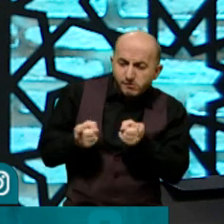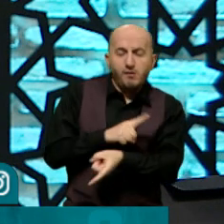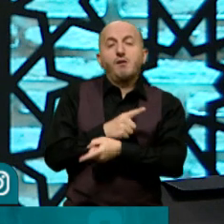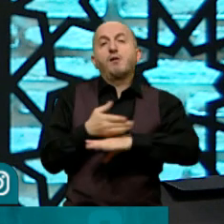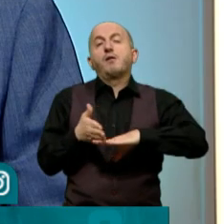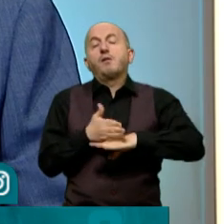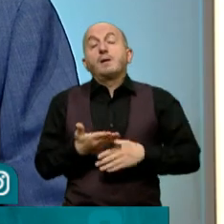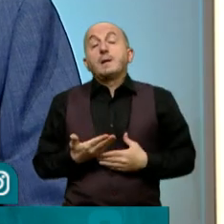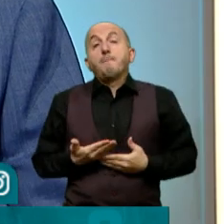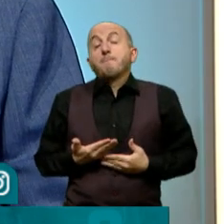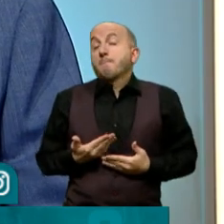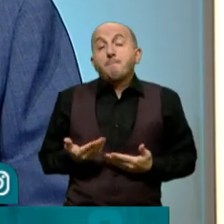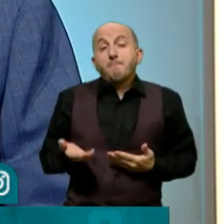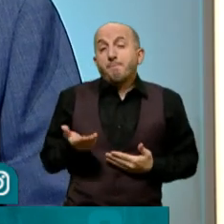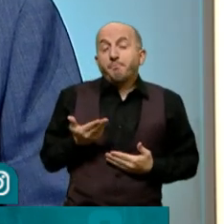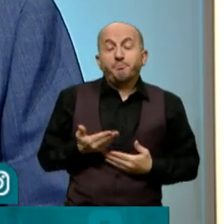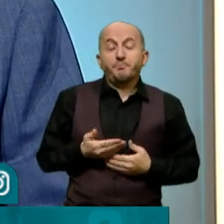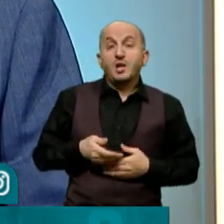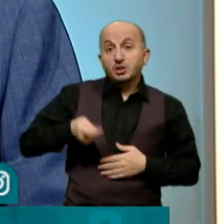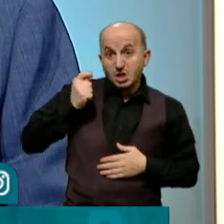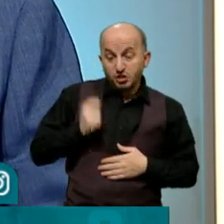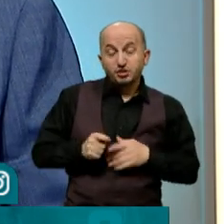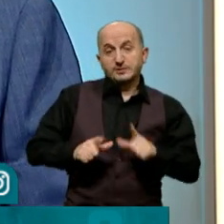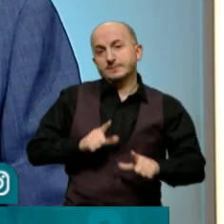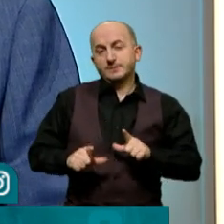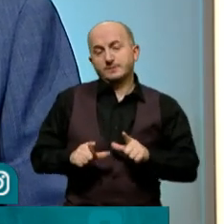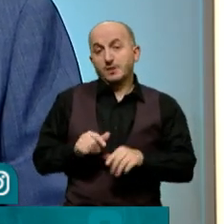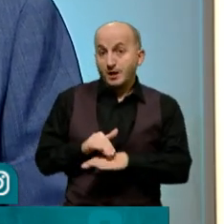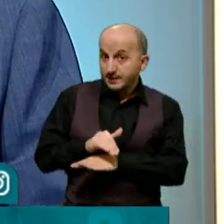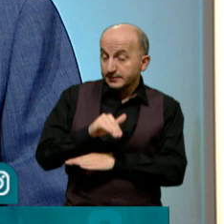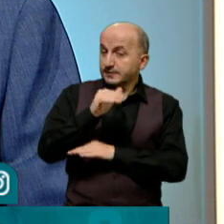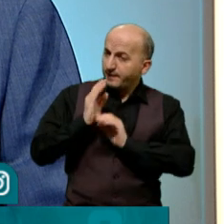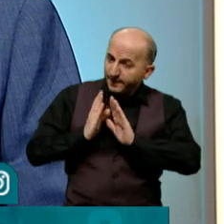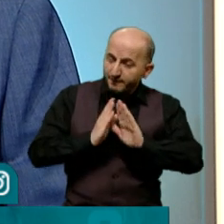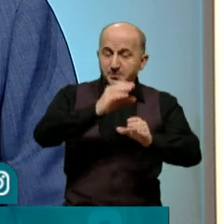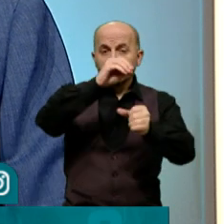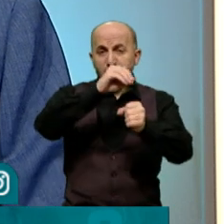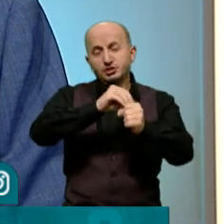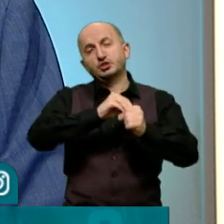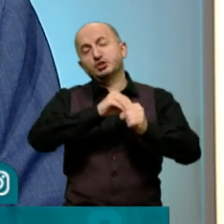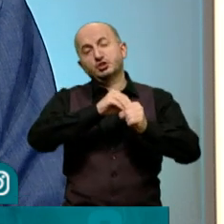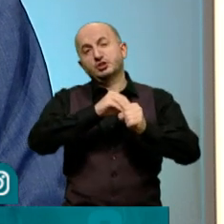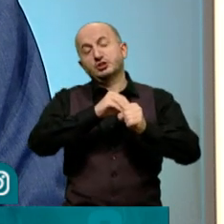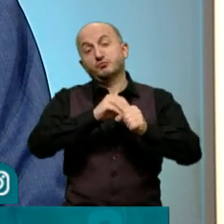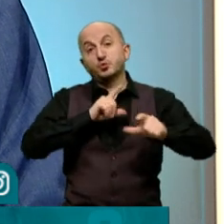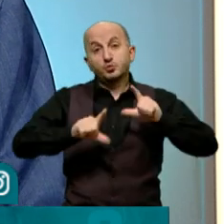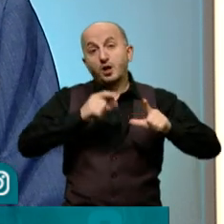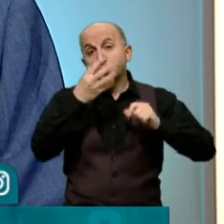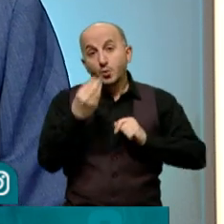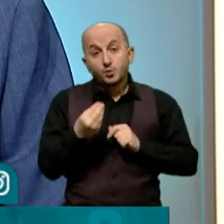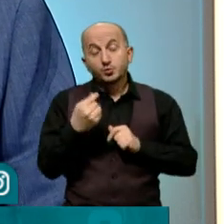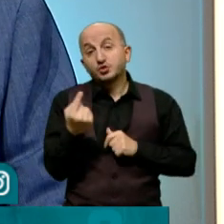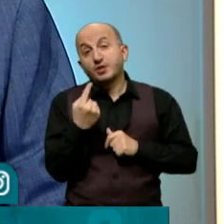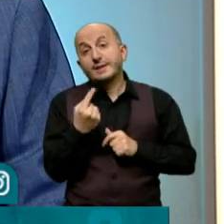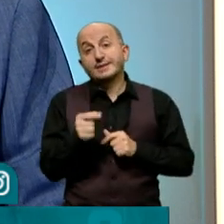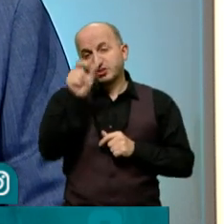aletleridir vesaire vesaire. Asli ihtiyaçlar yaşamını sürdürebilmesi için muhtaç olduğu